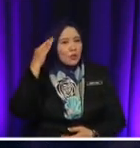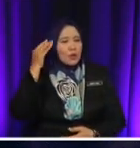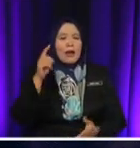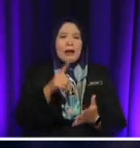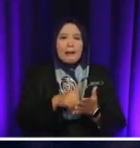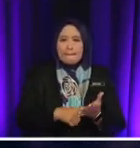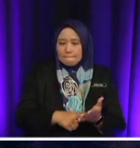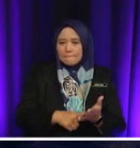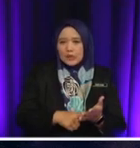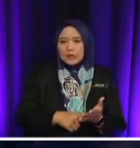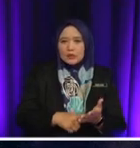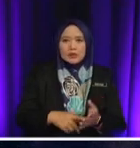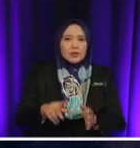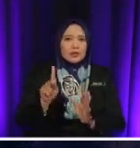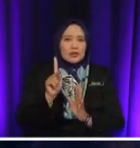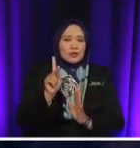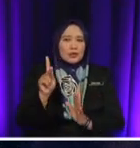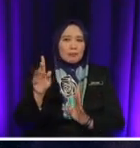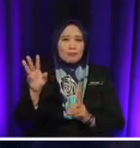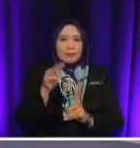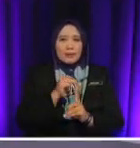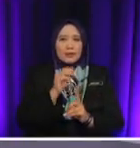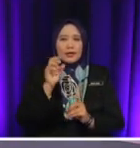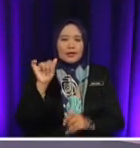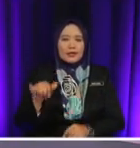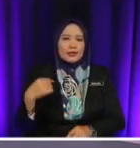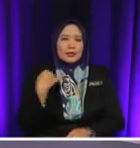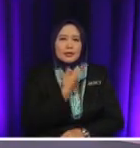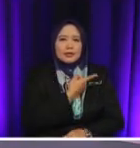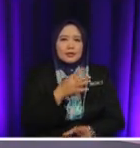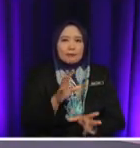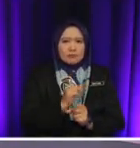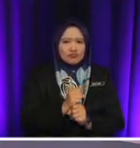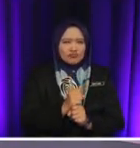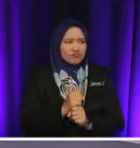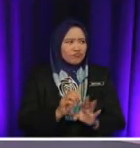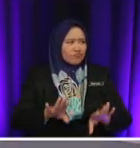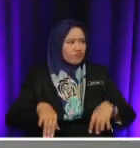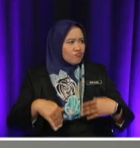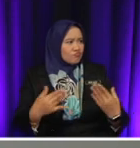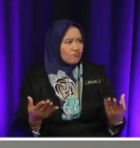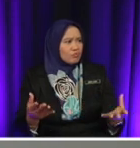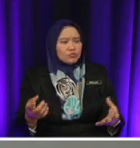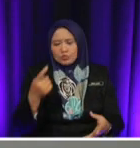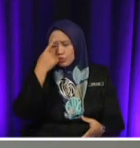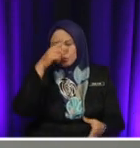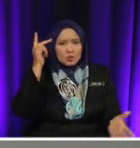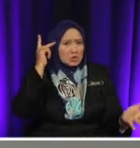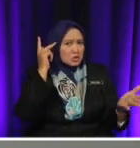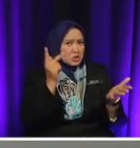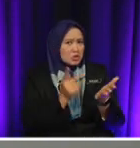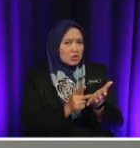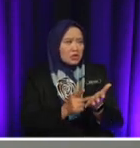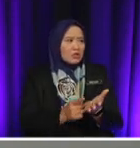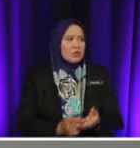dapat pemboleh ubah ni okey kita boleh dapat pemboleh ubah ini daripada empat tempat yang pertama daripada ayat okey okey